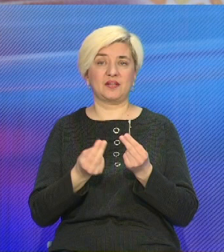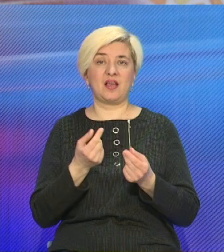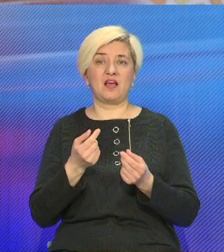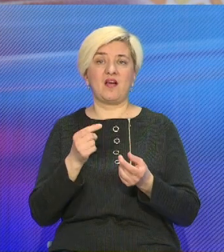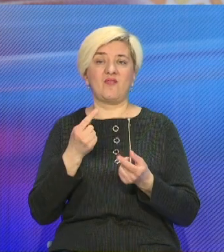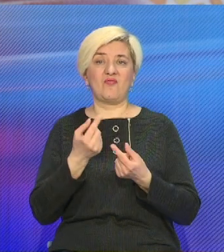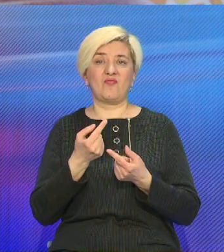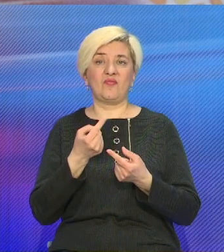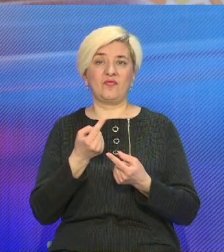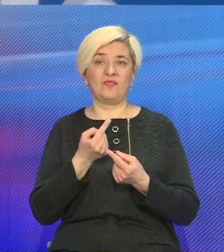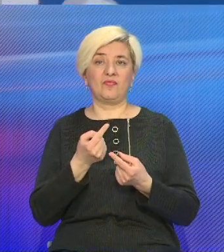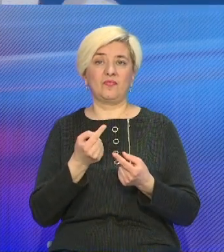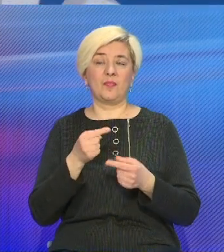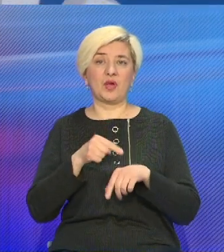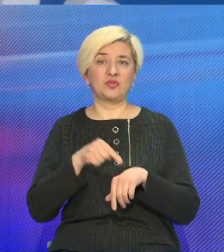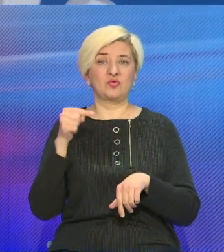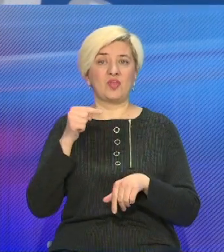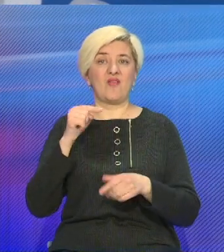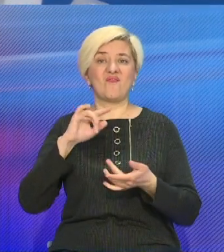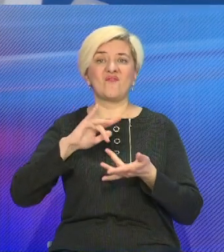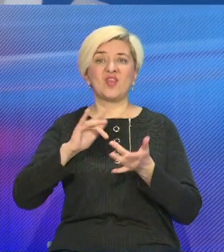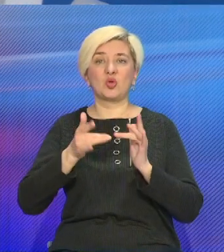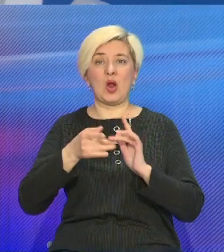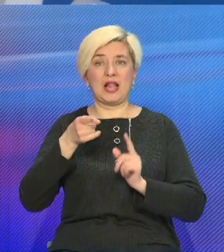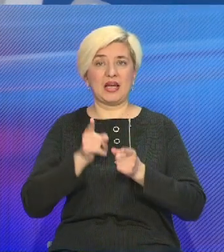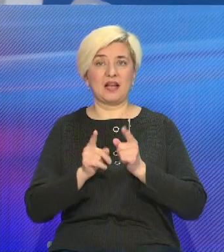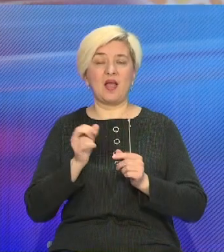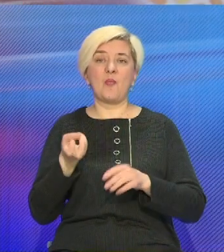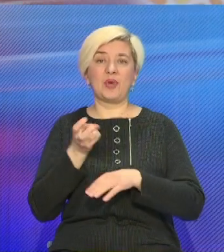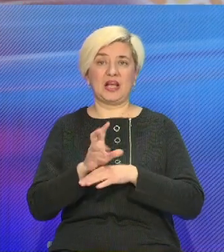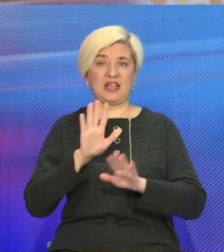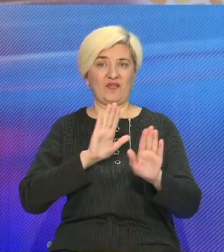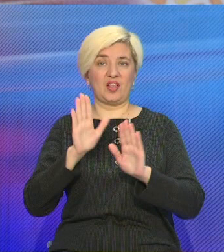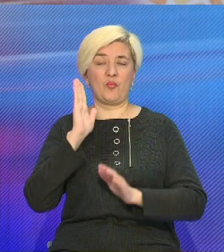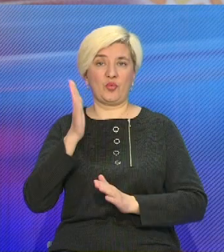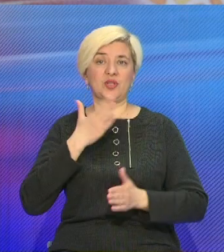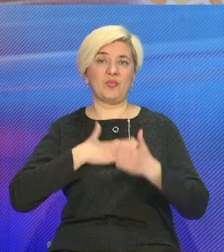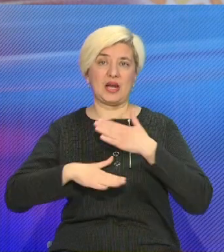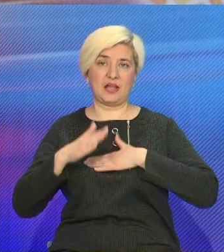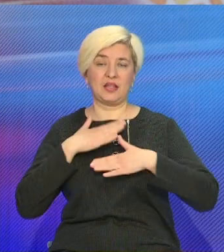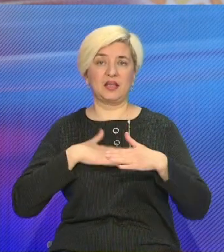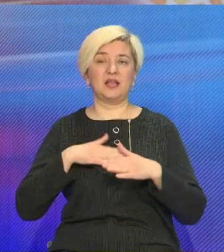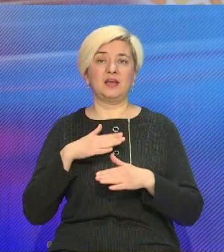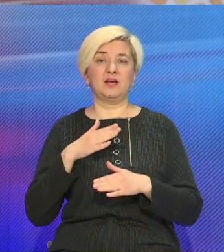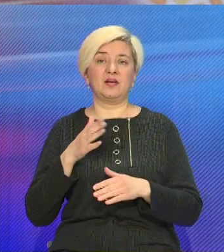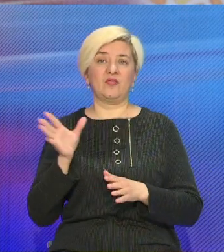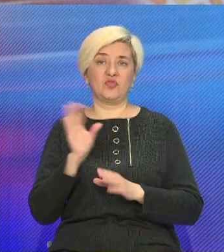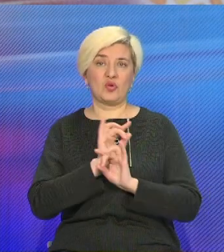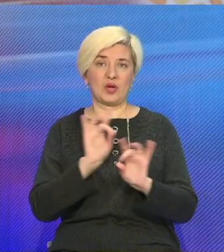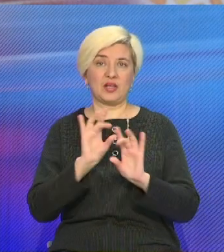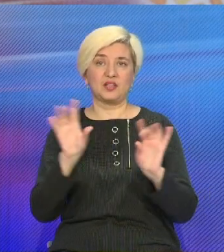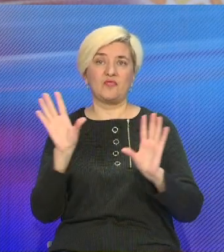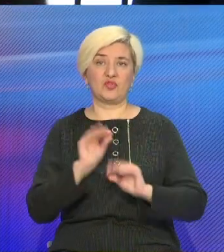интерактивы, ощутиться в виртуальной реальности. Приходите на нашу выставку, мы вам будем всем очень рады. Все расскажем,